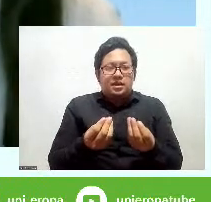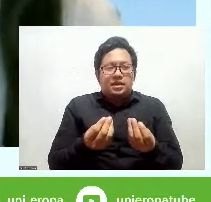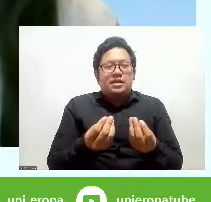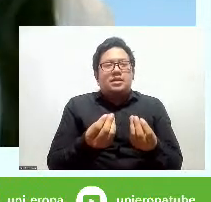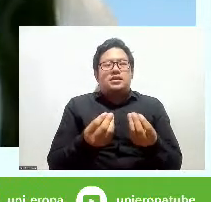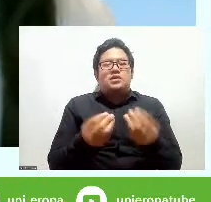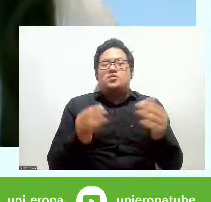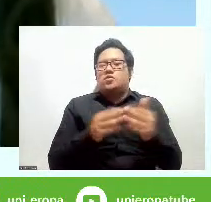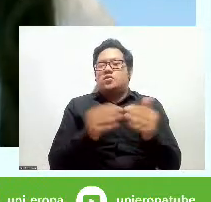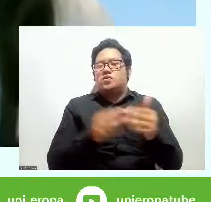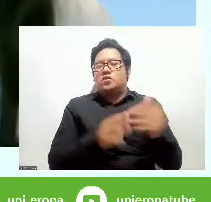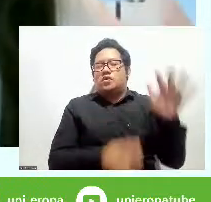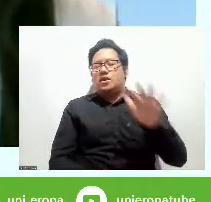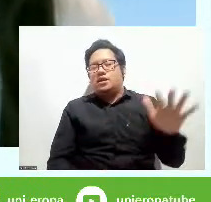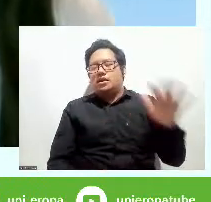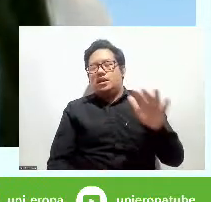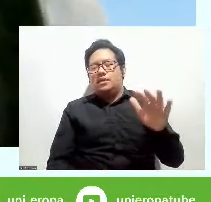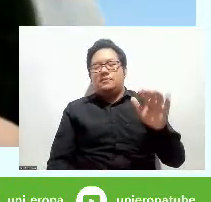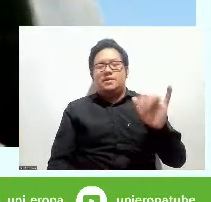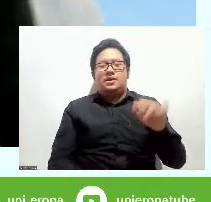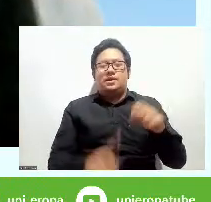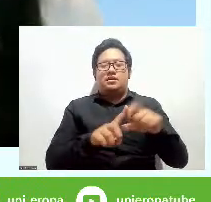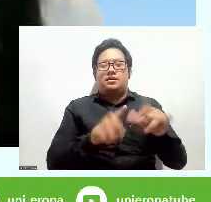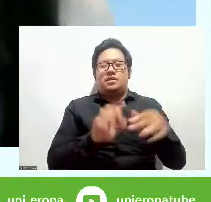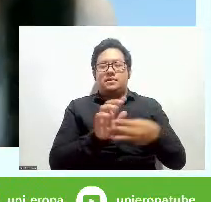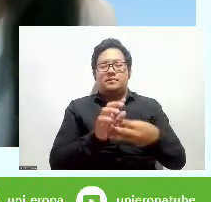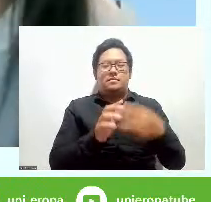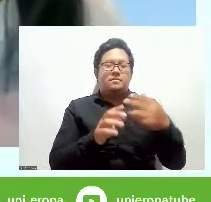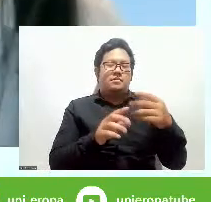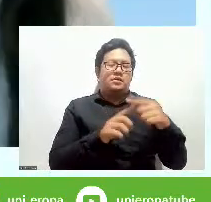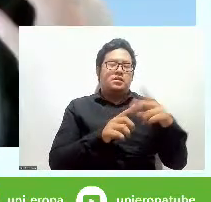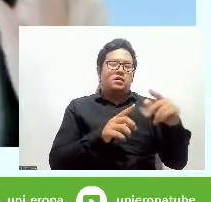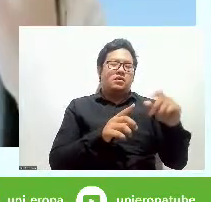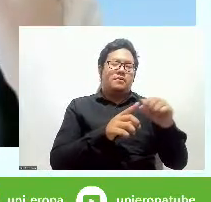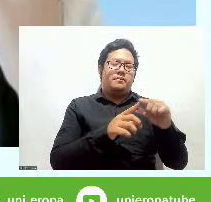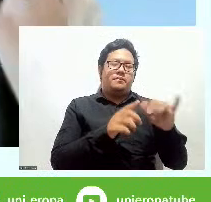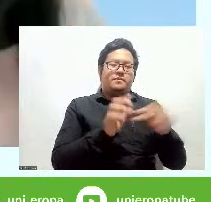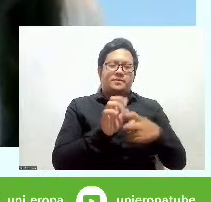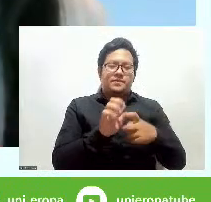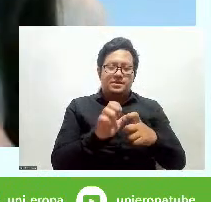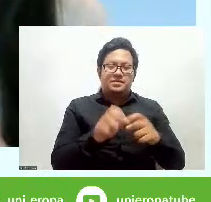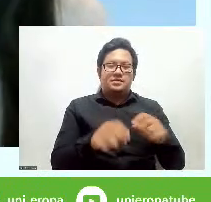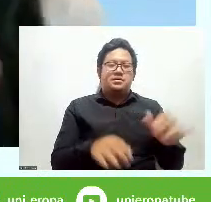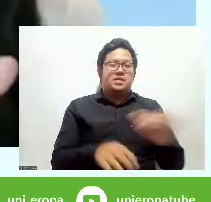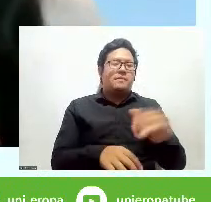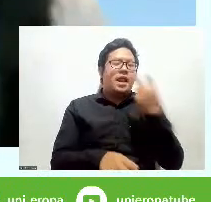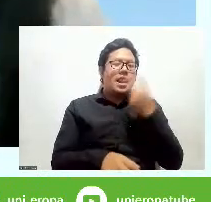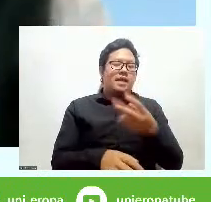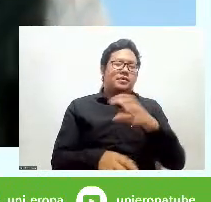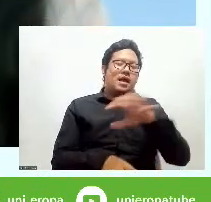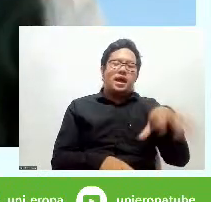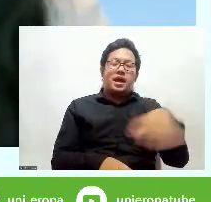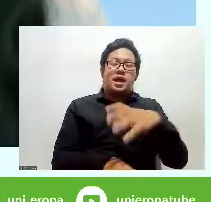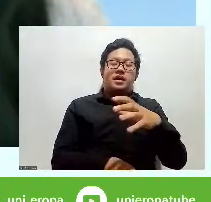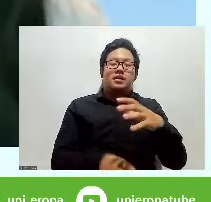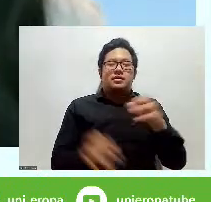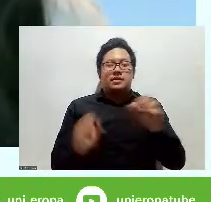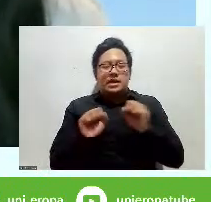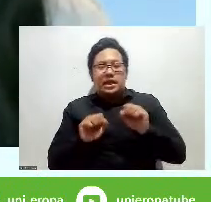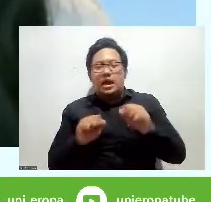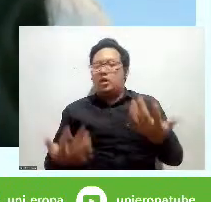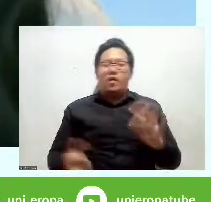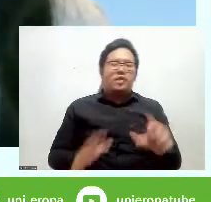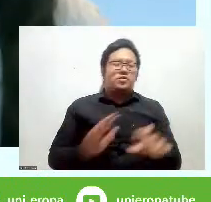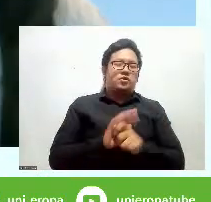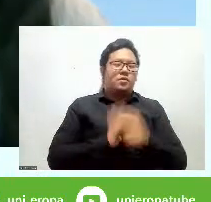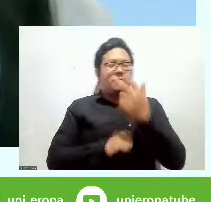tinggalnya tepian bandung-bogor akan bikin selesai cari yang paling pasti itu